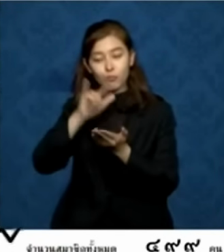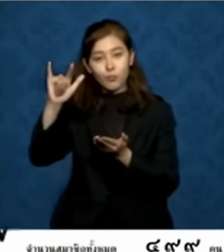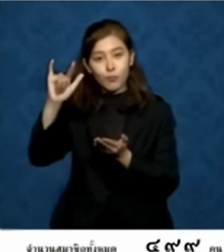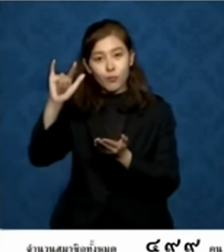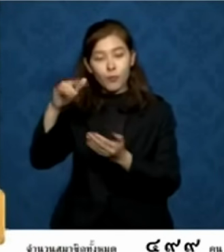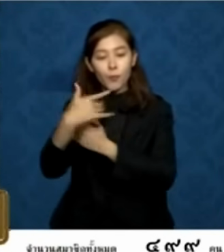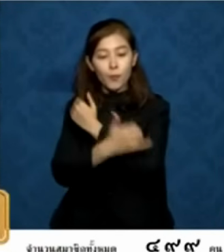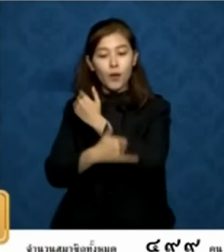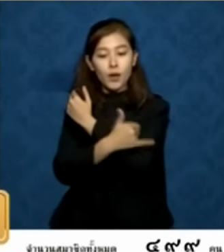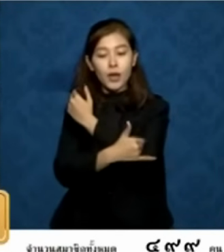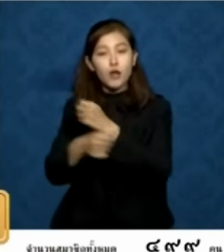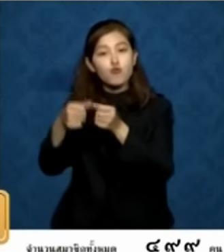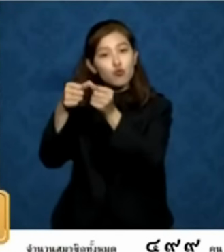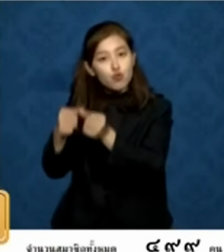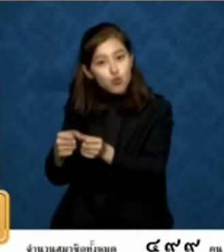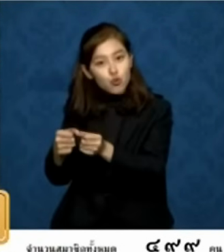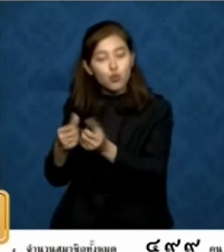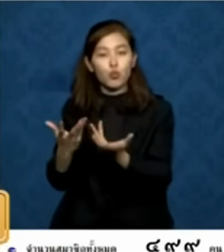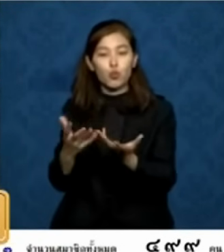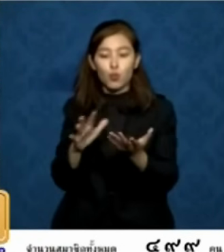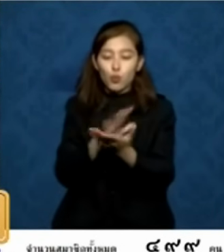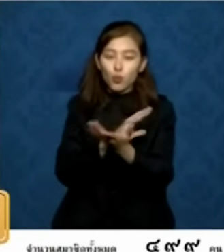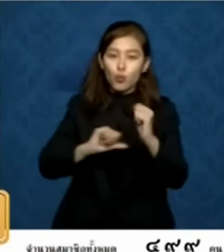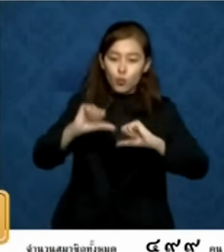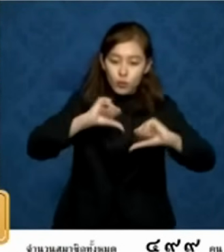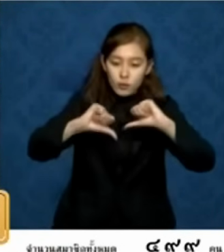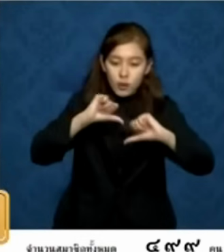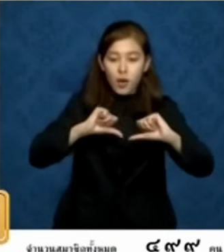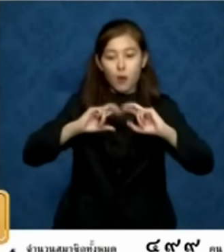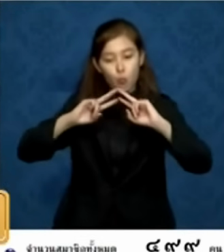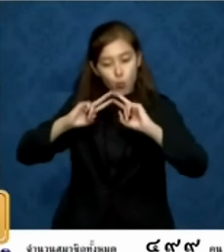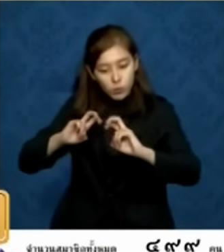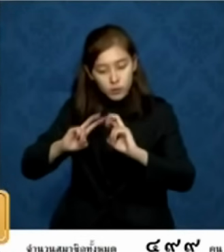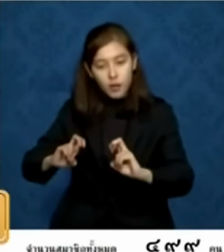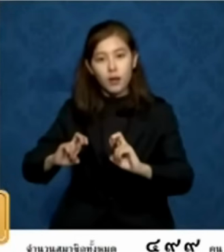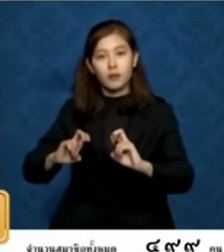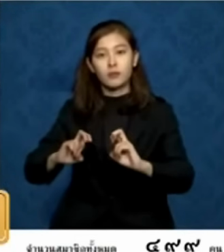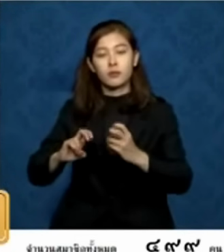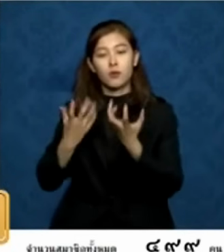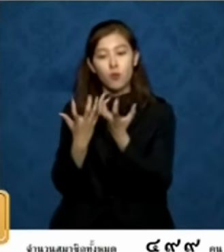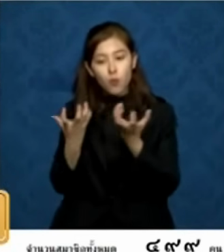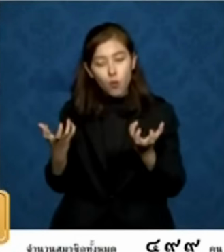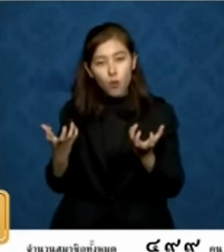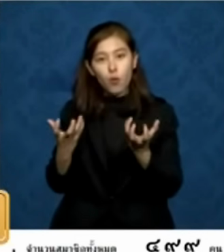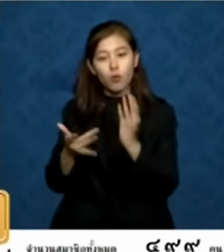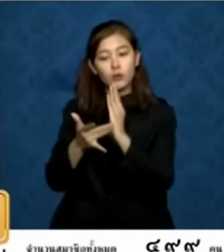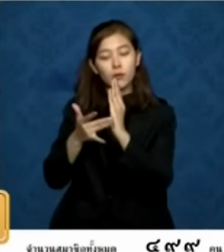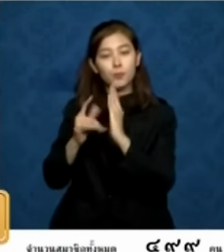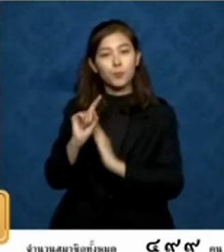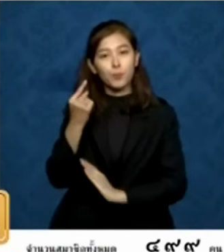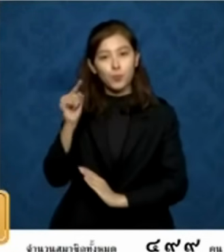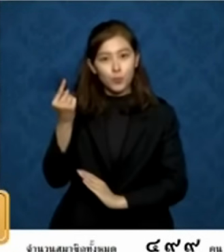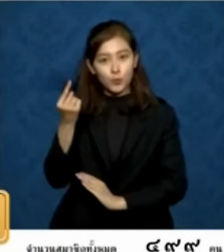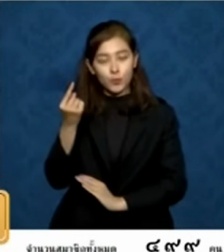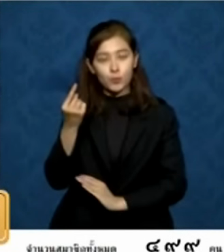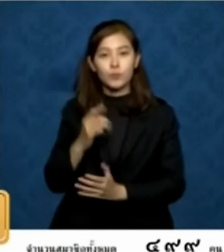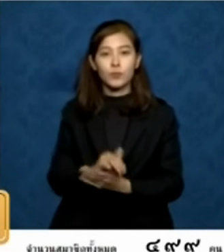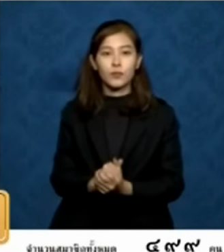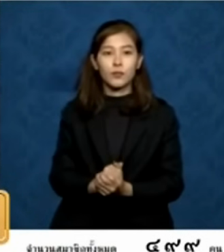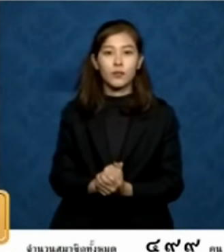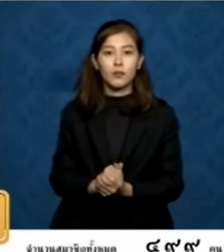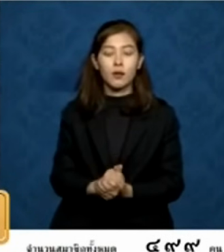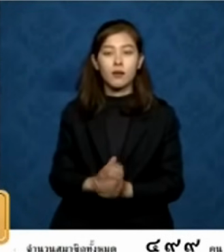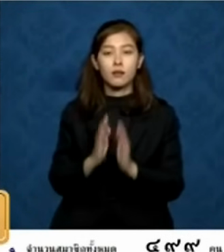าสตร์วิจัยและนวัตกรรมเป็นต้นทำให้ประเทศไทยและคนไทยรักษาไว้ซึ่งเกียรติภู